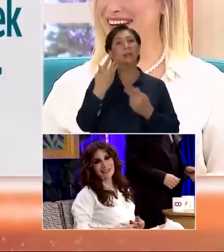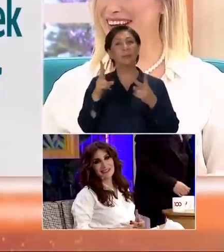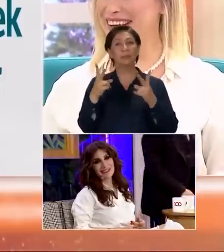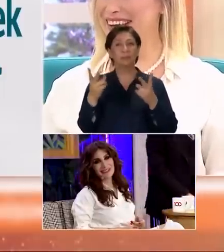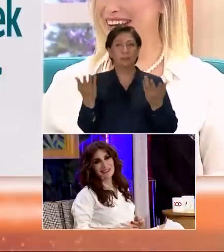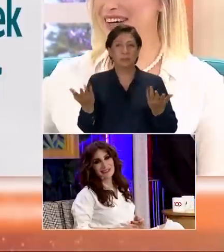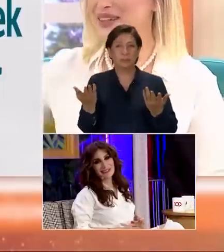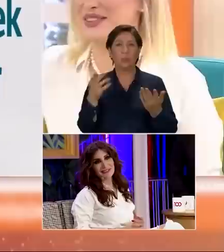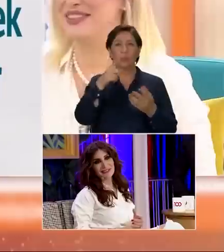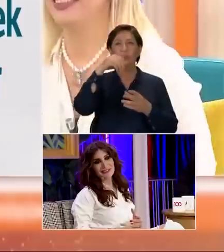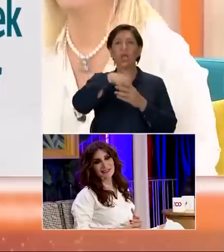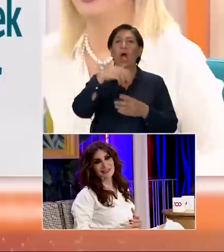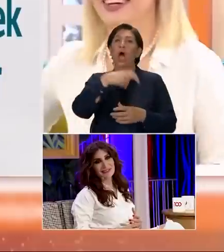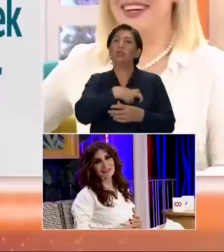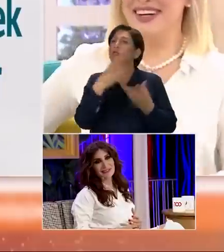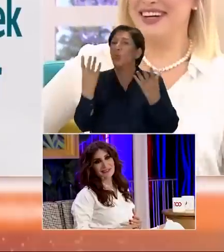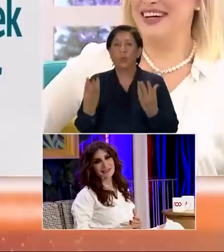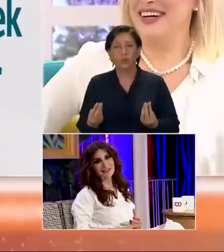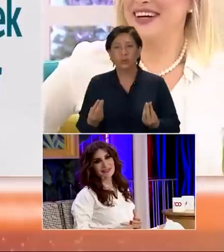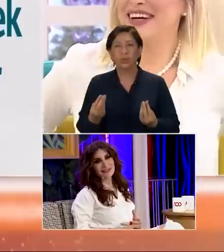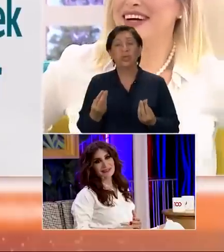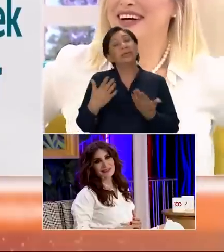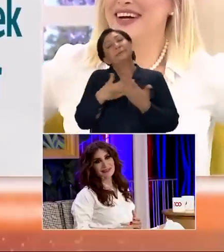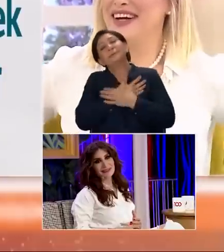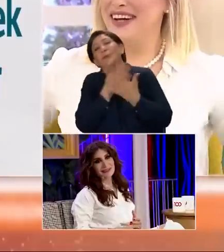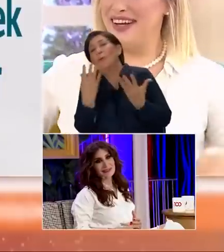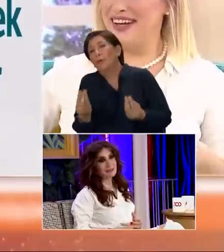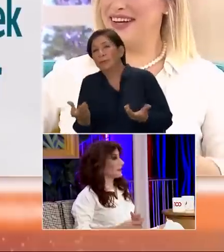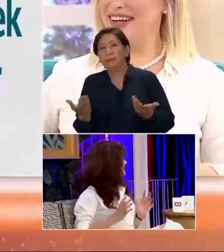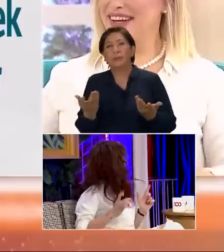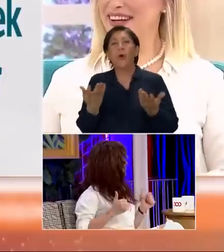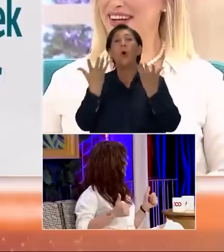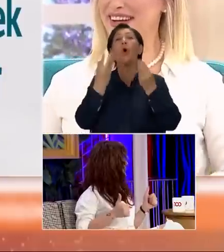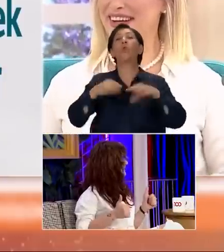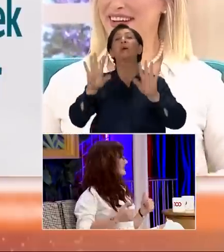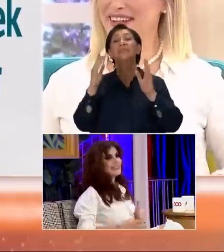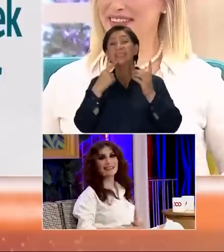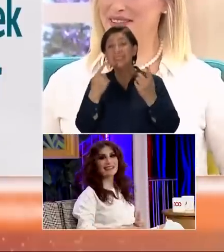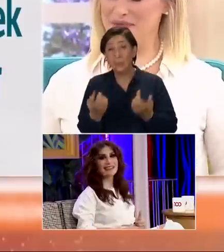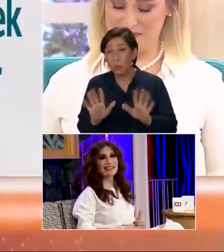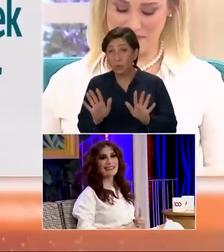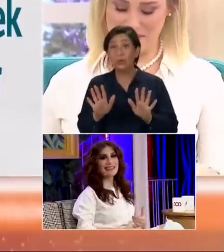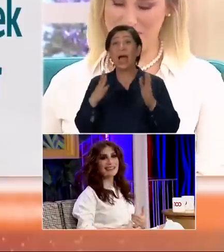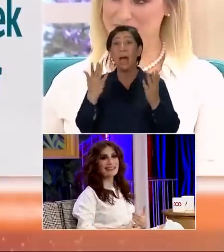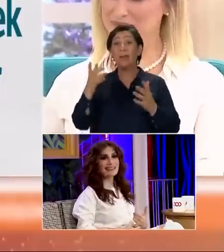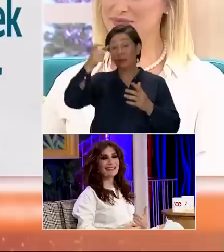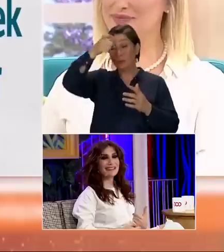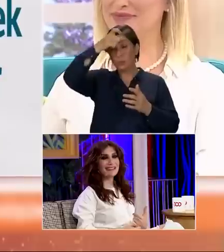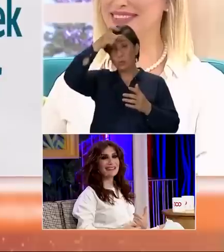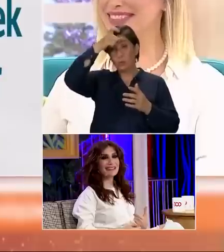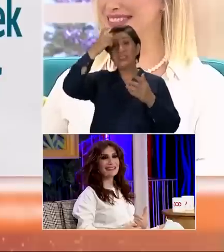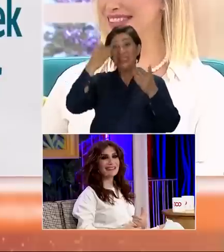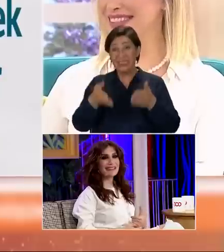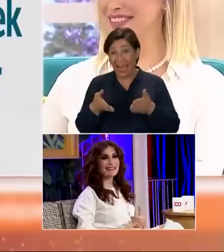olur, meşk de olur. Olmaz değil. Zaten bizim hele Türkçe ise efendim fakir olan